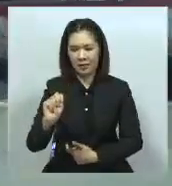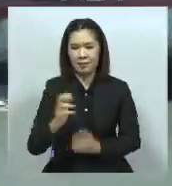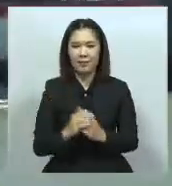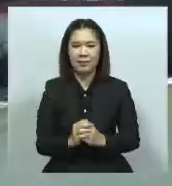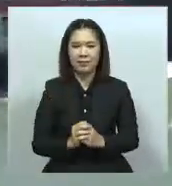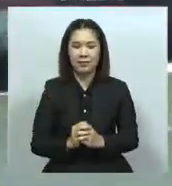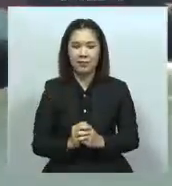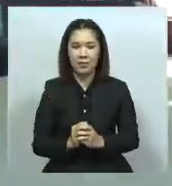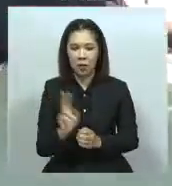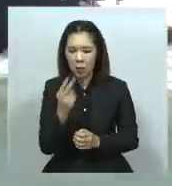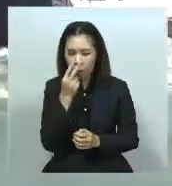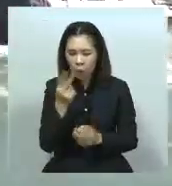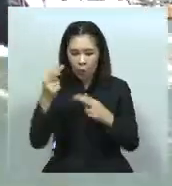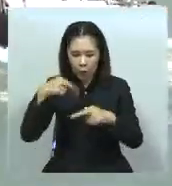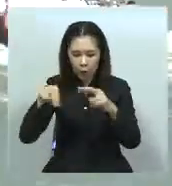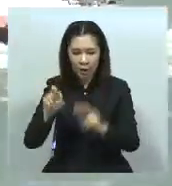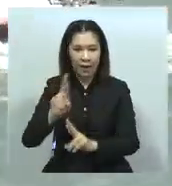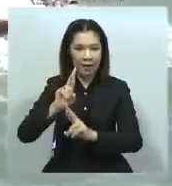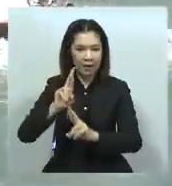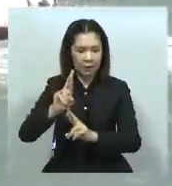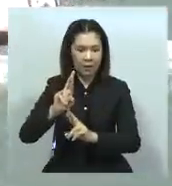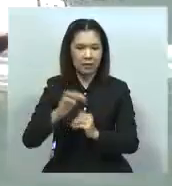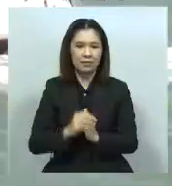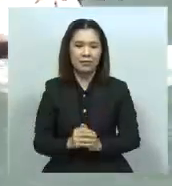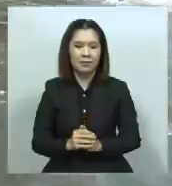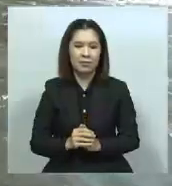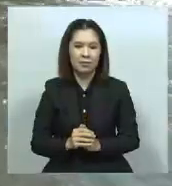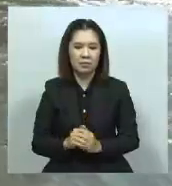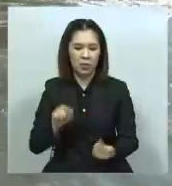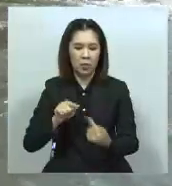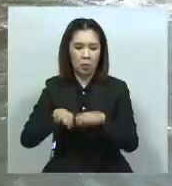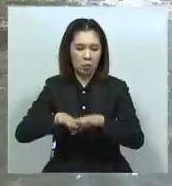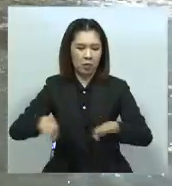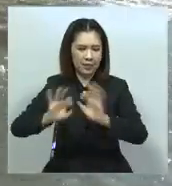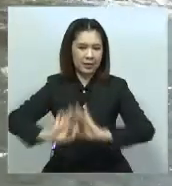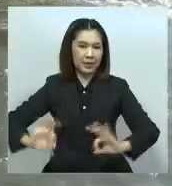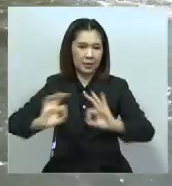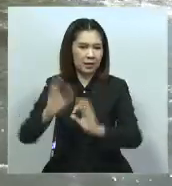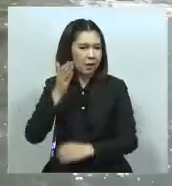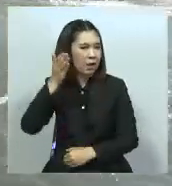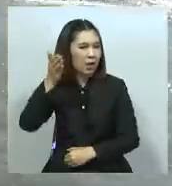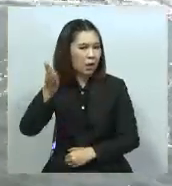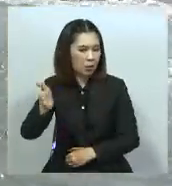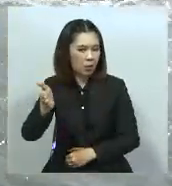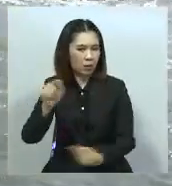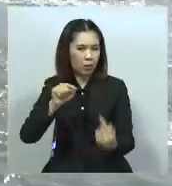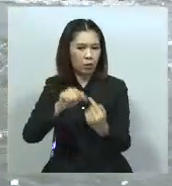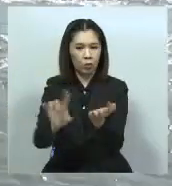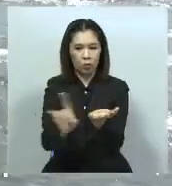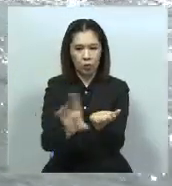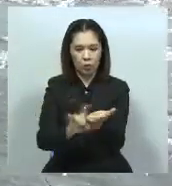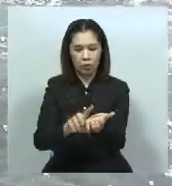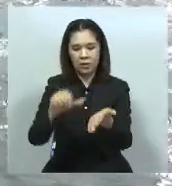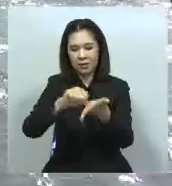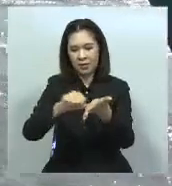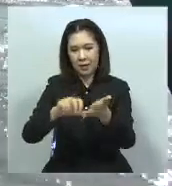คือการติดตามควบคุมและเฝ้าระวังด้านนี้ถือว่าเป็นรากฐานสำคัญนะครับในอนาคตที่จะยืนยันถึงประสิทธิภาพการแก้ไขปัญ